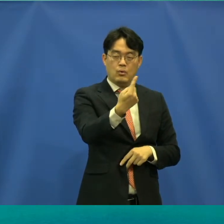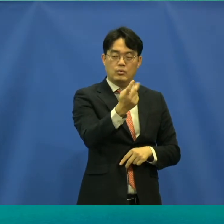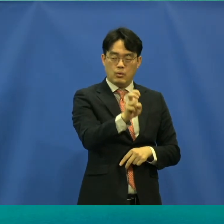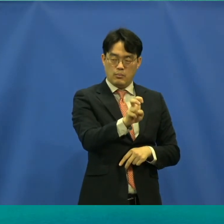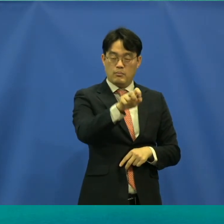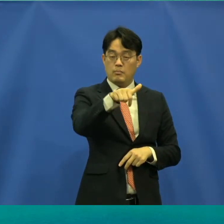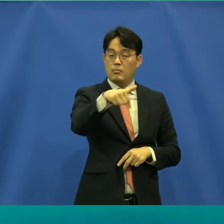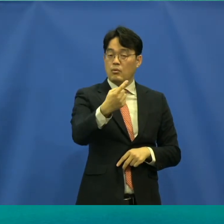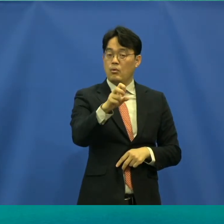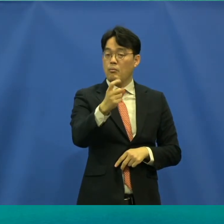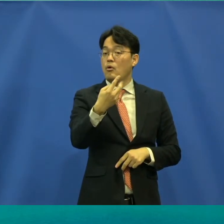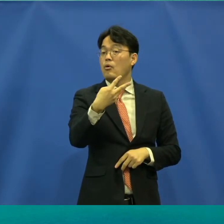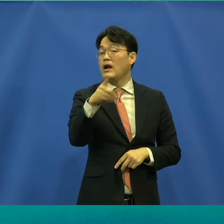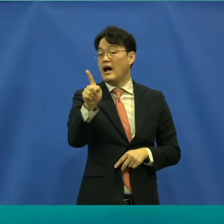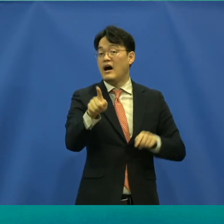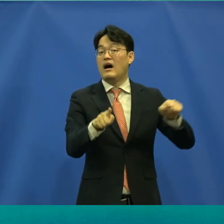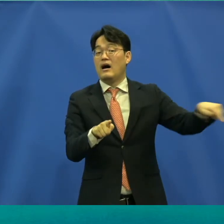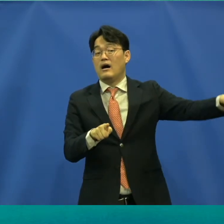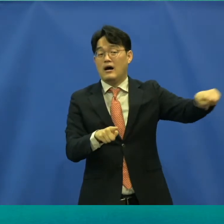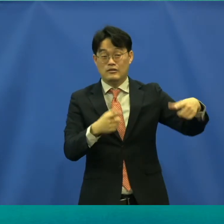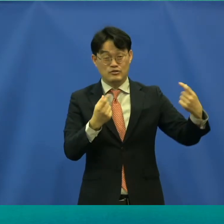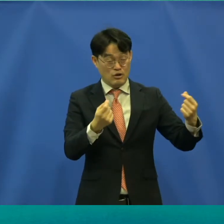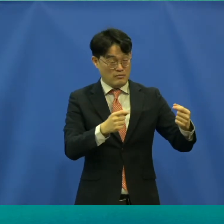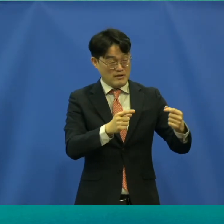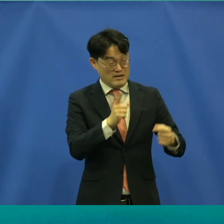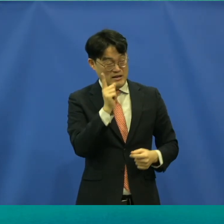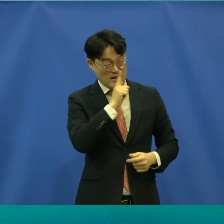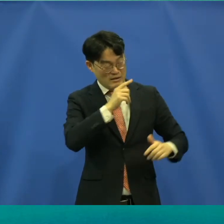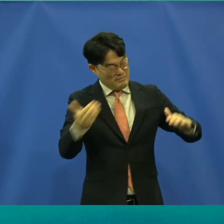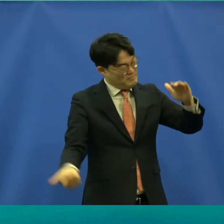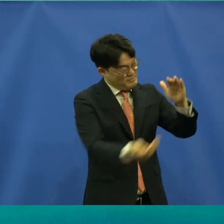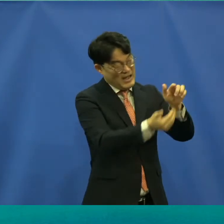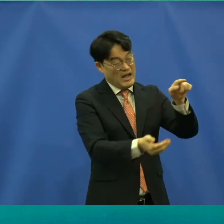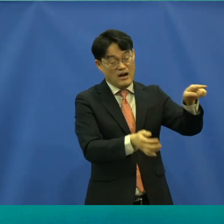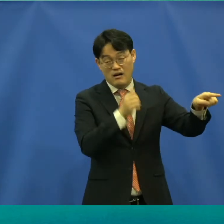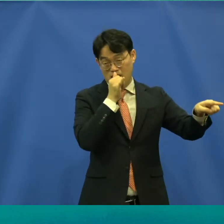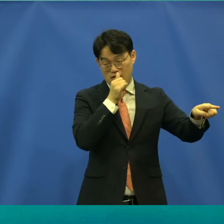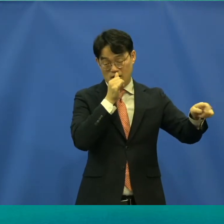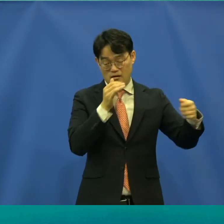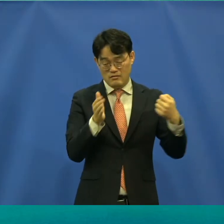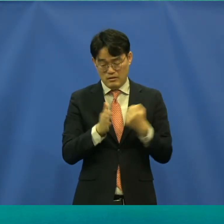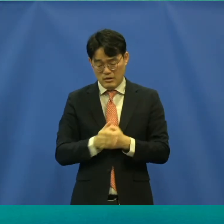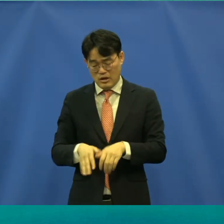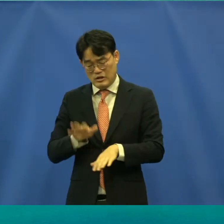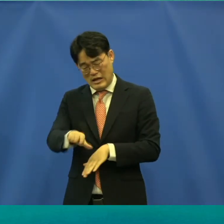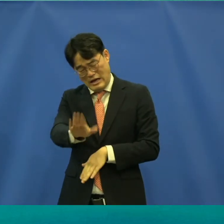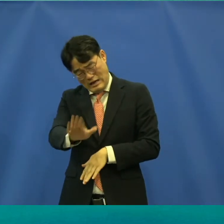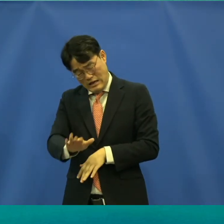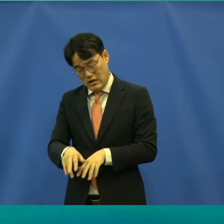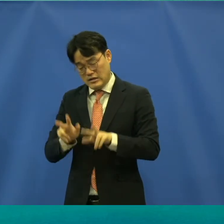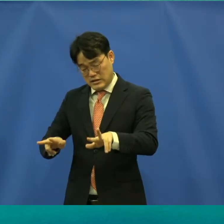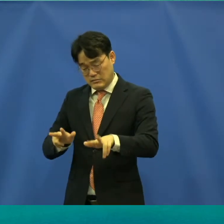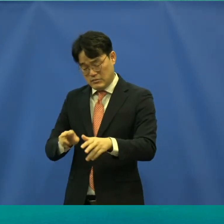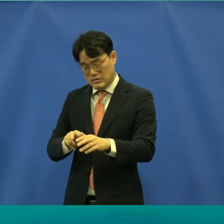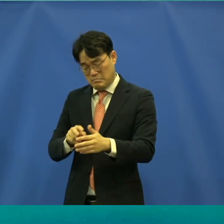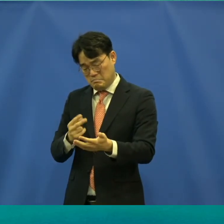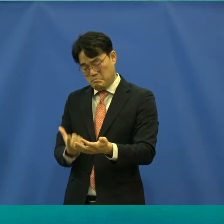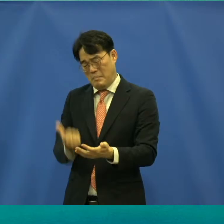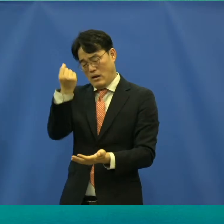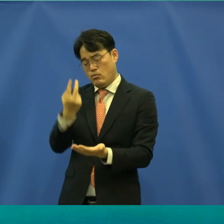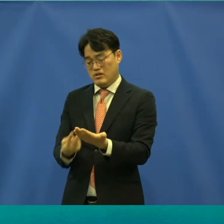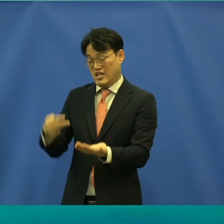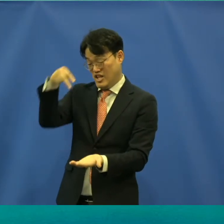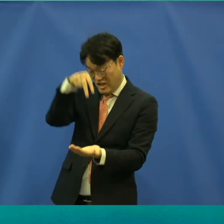그래서 여러분, 요나서에서 계속 우리가 느끼는 것은 긴박성입니다. 타이밍, 지금 가라는